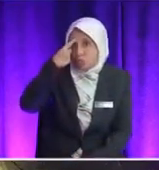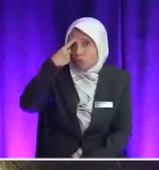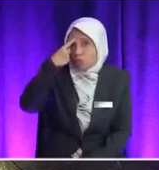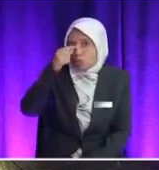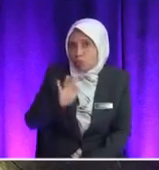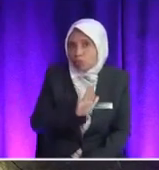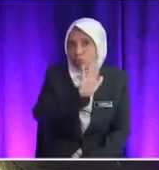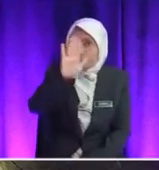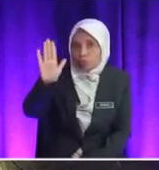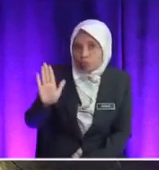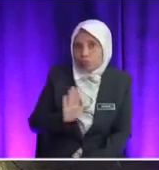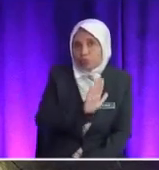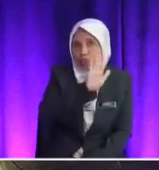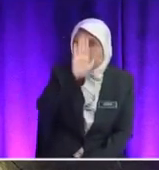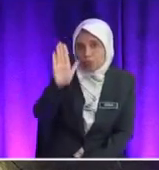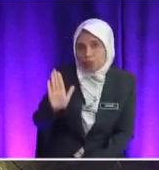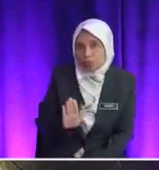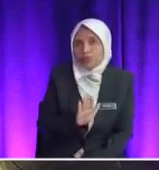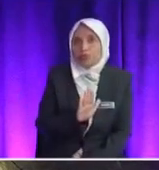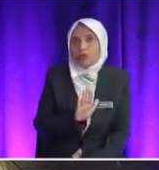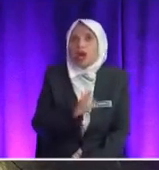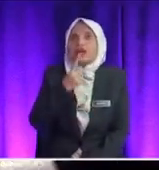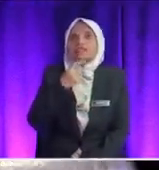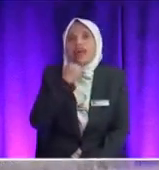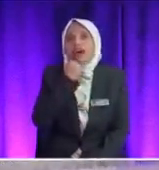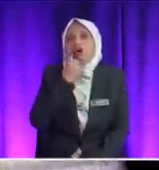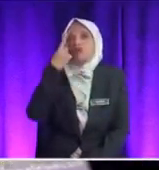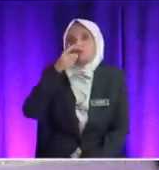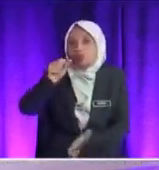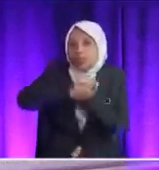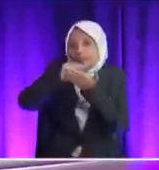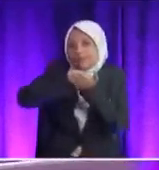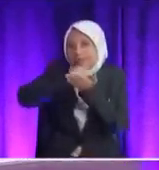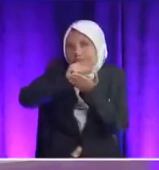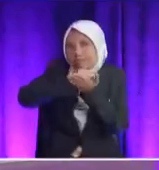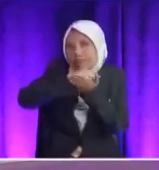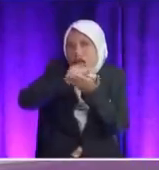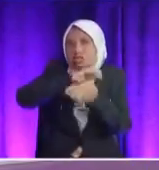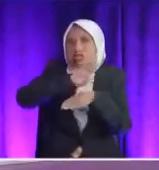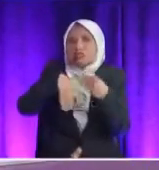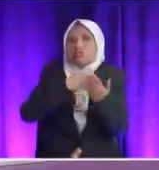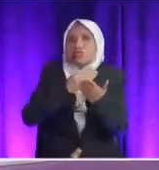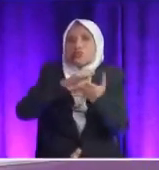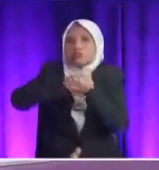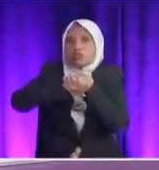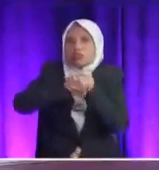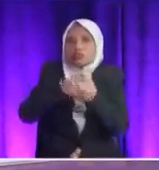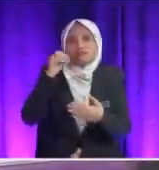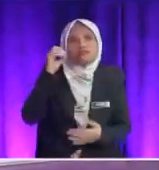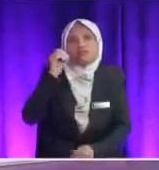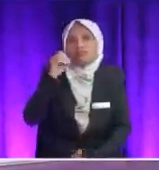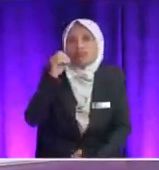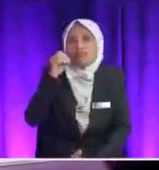menggilaimu ya ya Mami cuci-cuci namun selanjutnya masih ketemu sabu-sabu nih dah takde baik